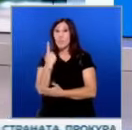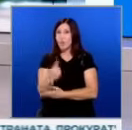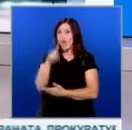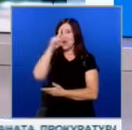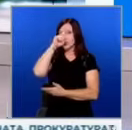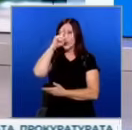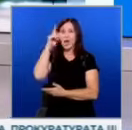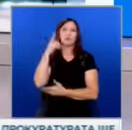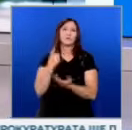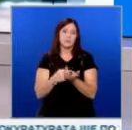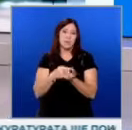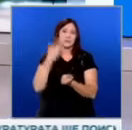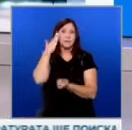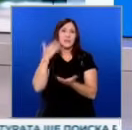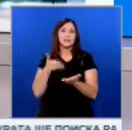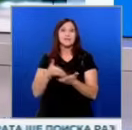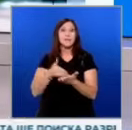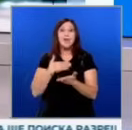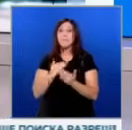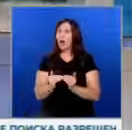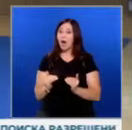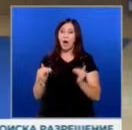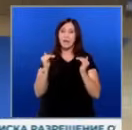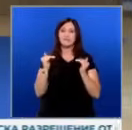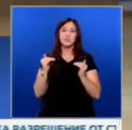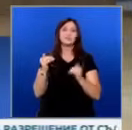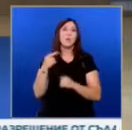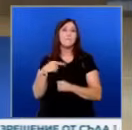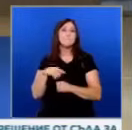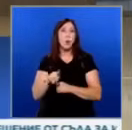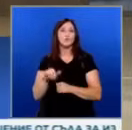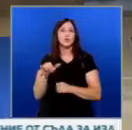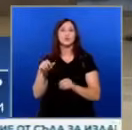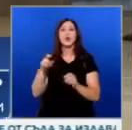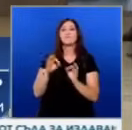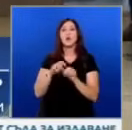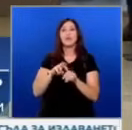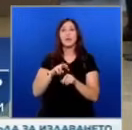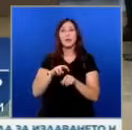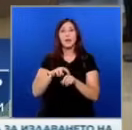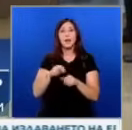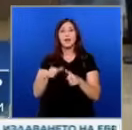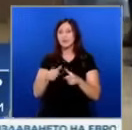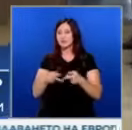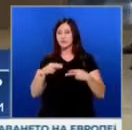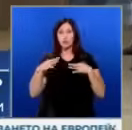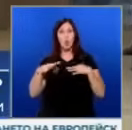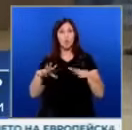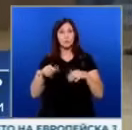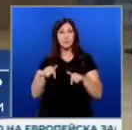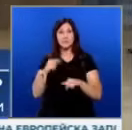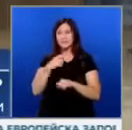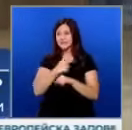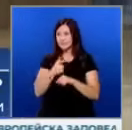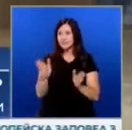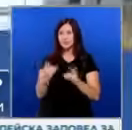една жена от държава, за да има равенство на половете. Урсула фон дер Лайен се завърна от отпуск тази седмица и